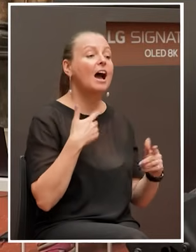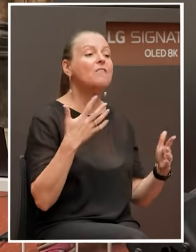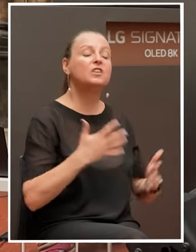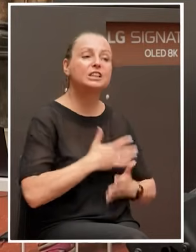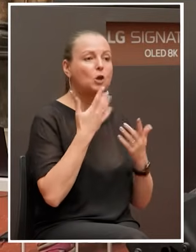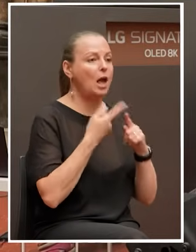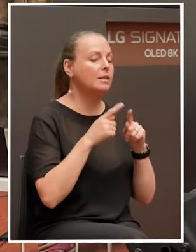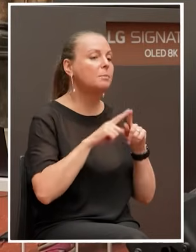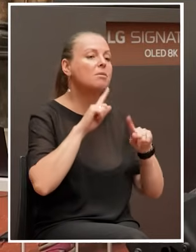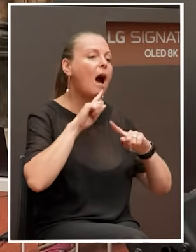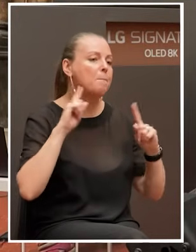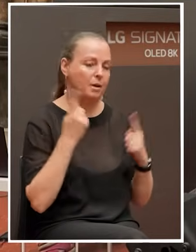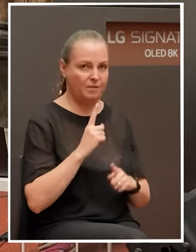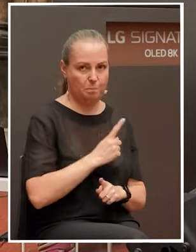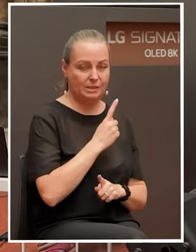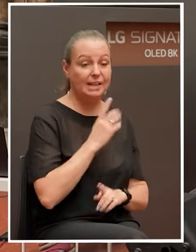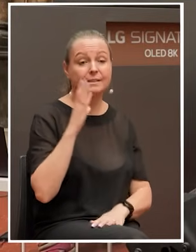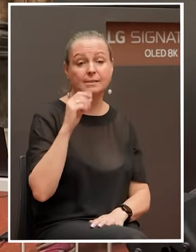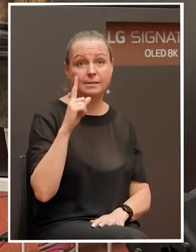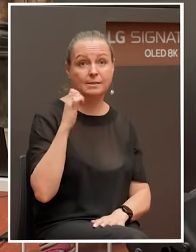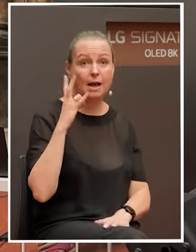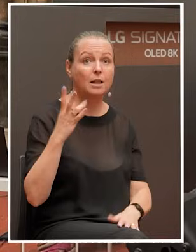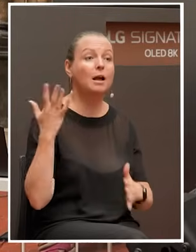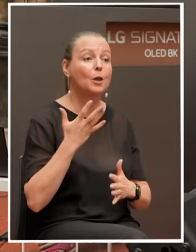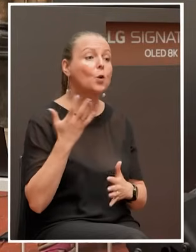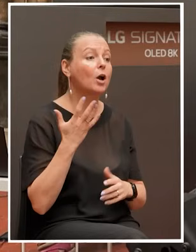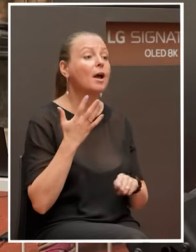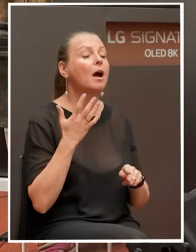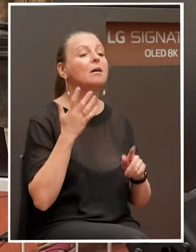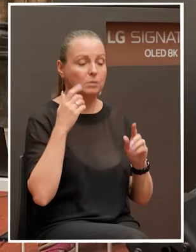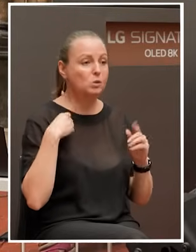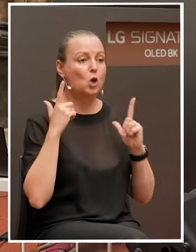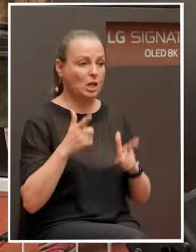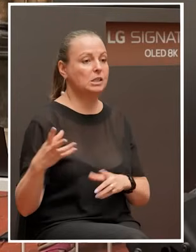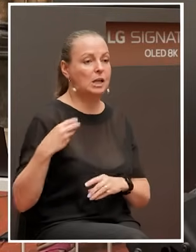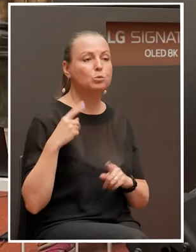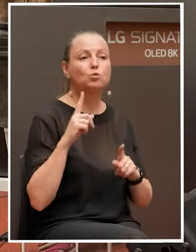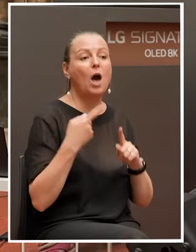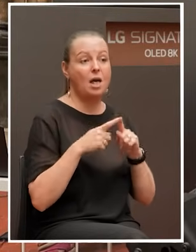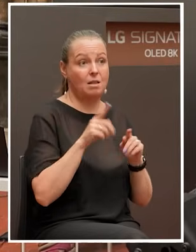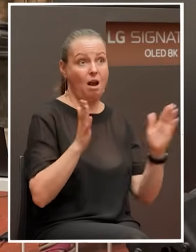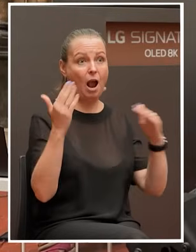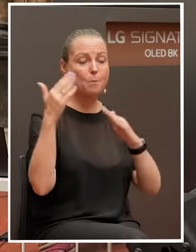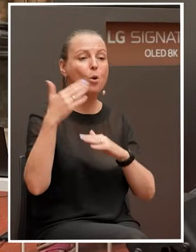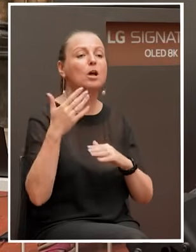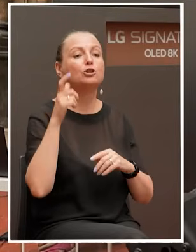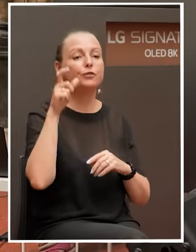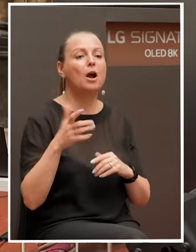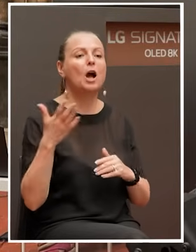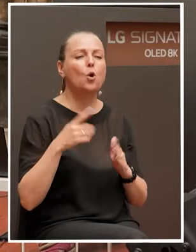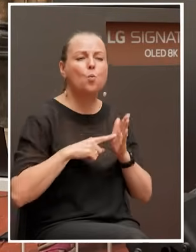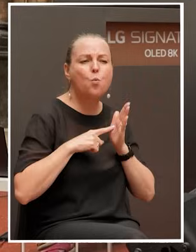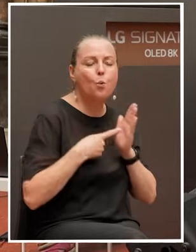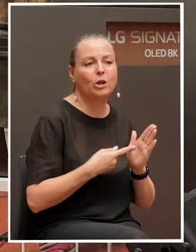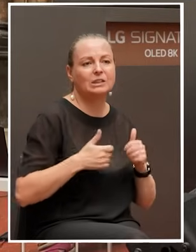этим необыкновенным мастерством. Сезанн, которую я вчера встретил у Дюрана, согласен со мной, что это работа человека, упорно и последовательно